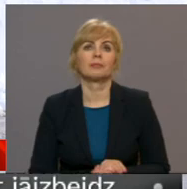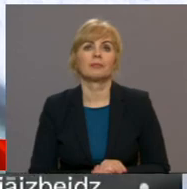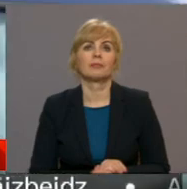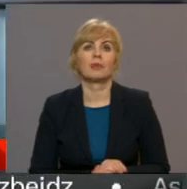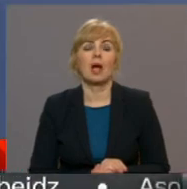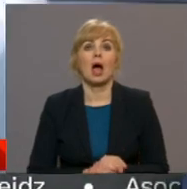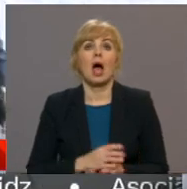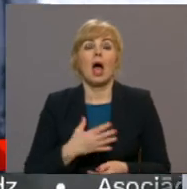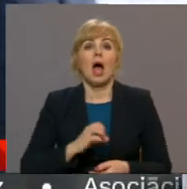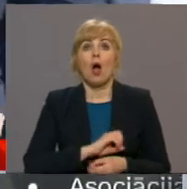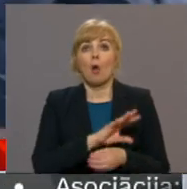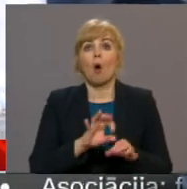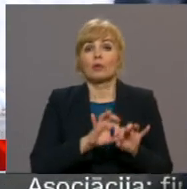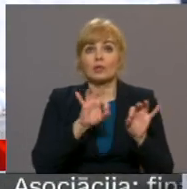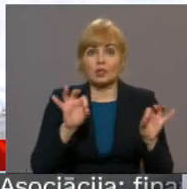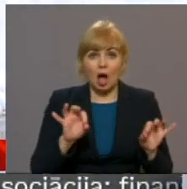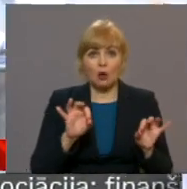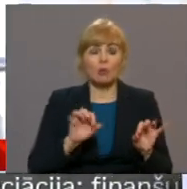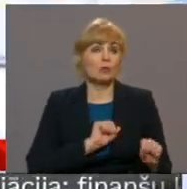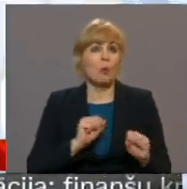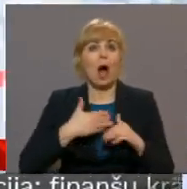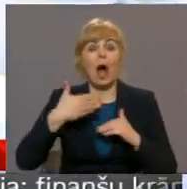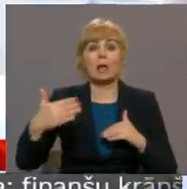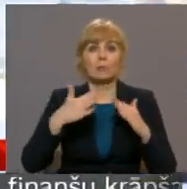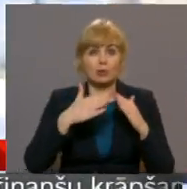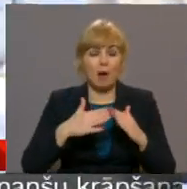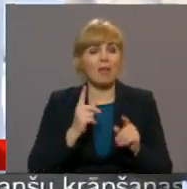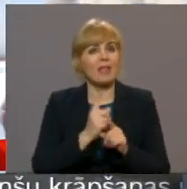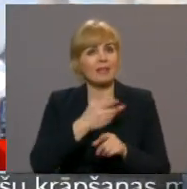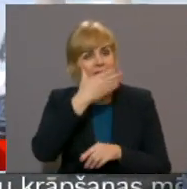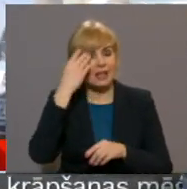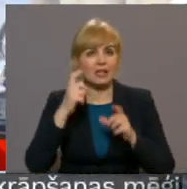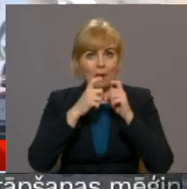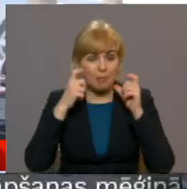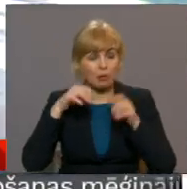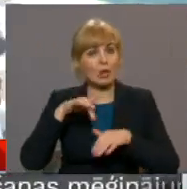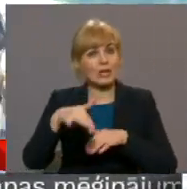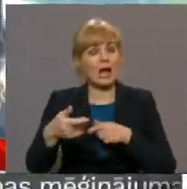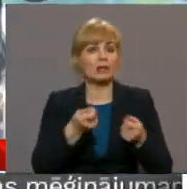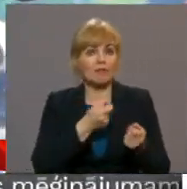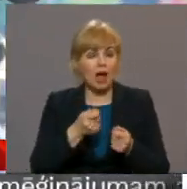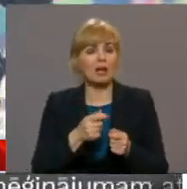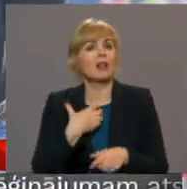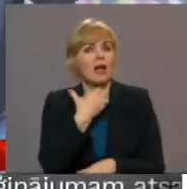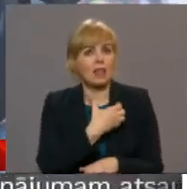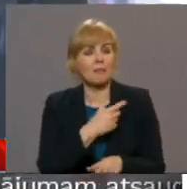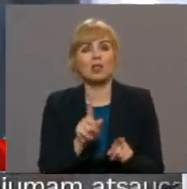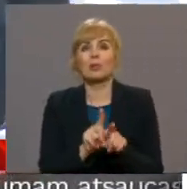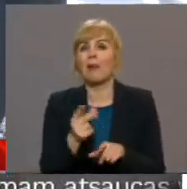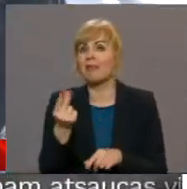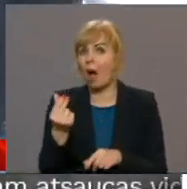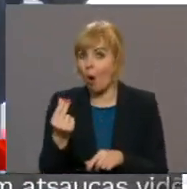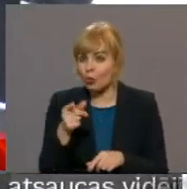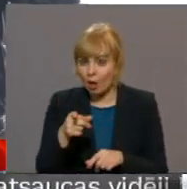Kopš pandēmijas sākuma, dodoties ārpus mājas, nedrīkst aizmirst masku. Lai ietu uz veikalu, tā ir tikpat nepieciešama kā naudas